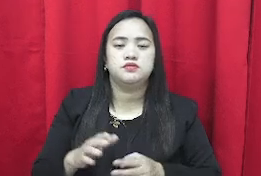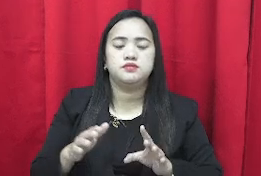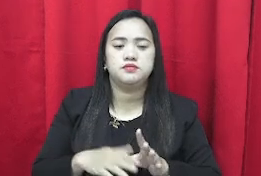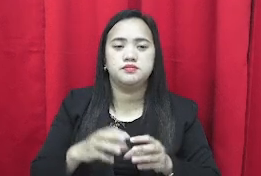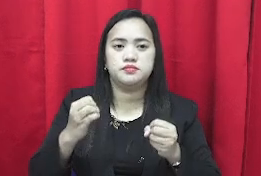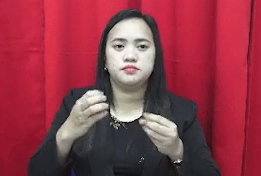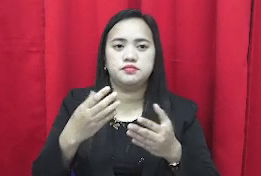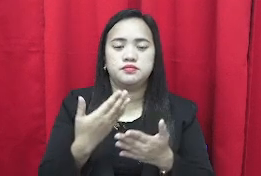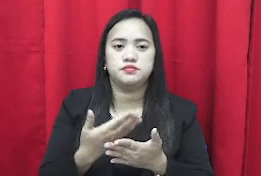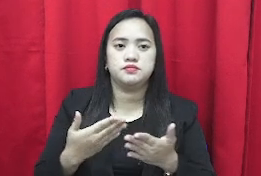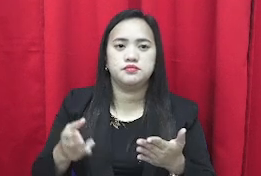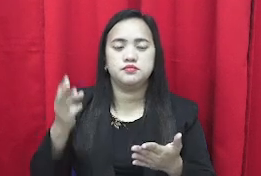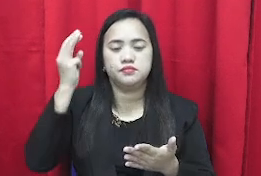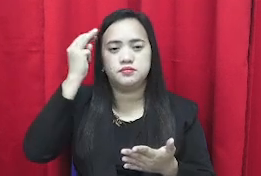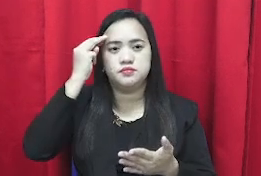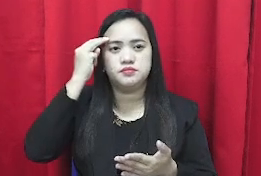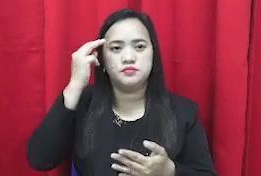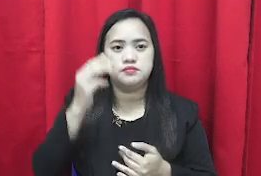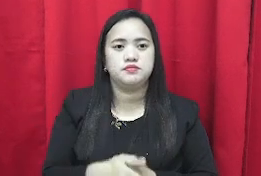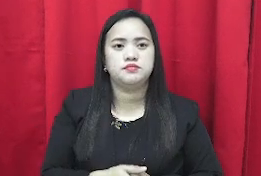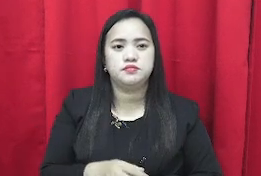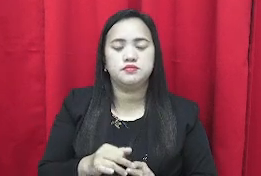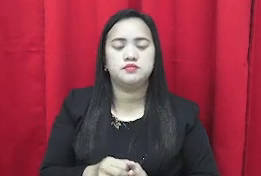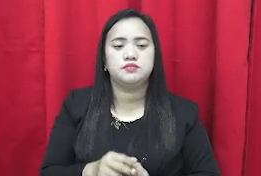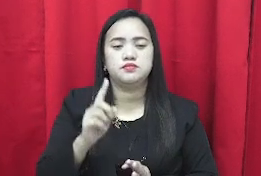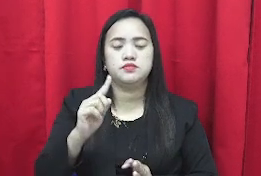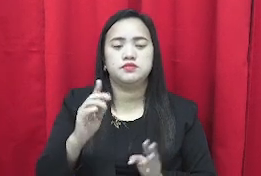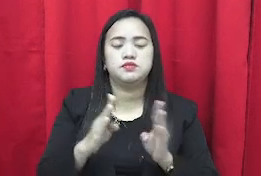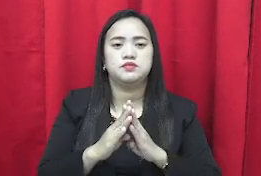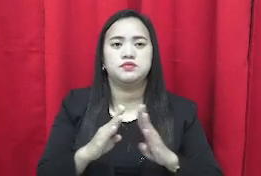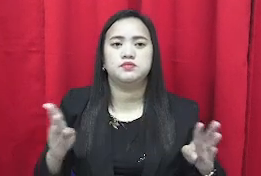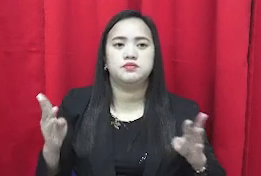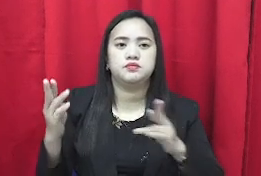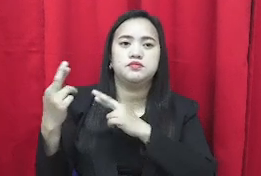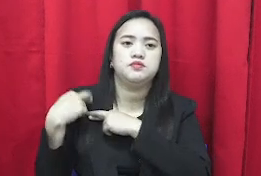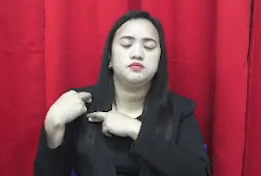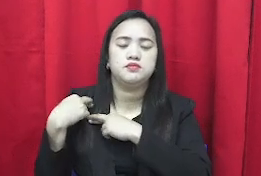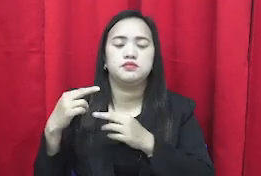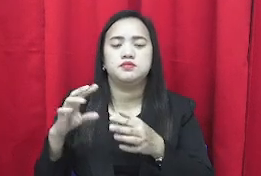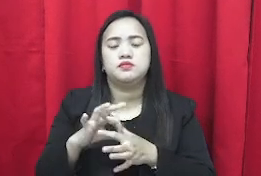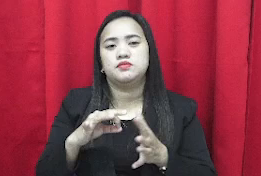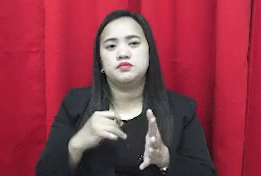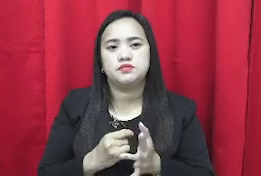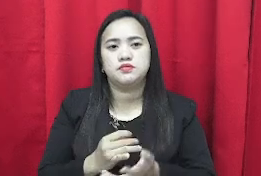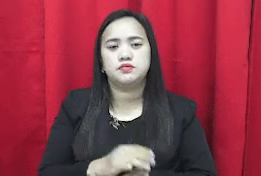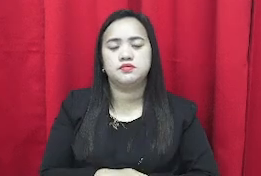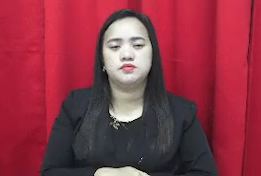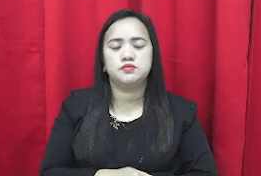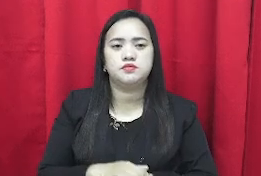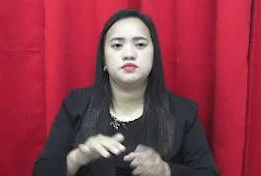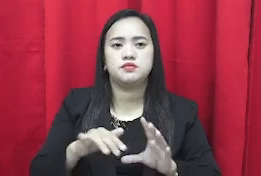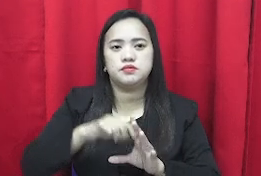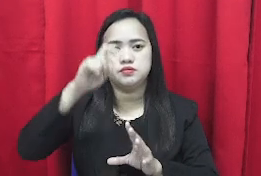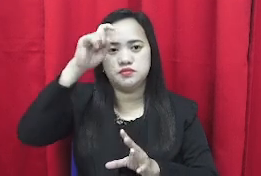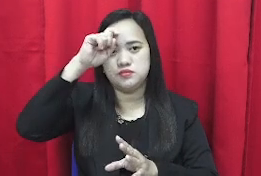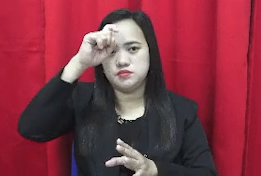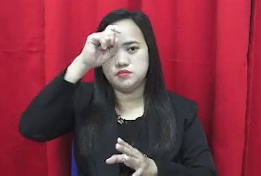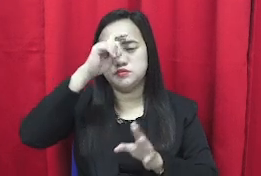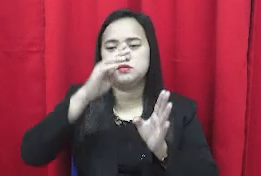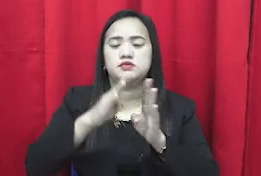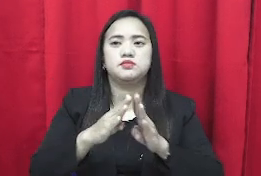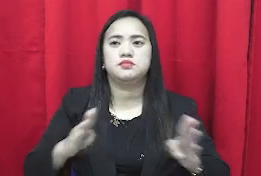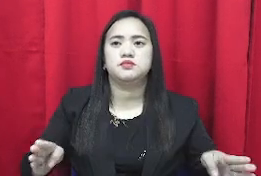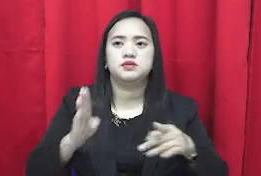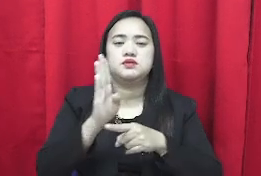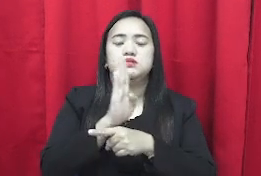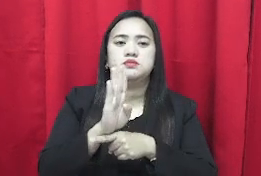Pastor gagawa pa ba naman siya ng isang mabigat na responsibilidad Alam niyo po mga kapatid ang summer balikatan ay mabigat na responsibilidad